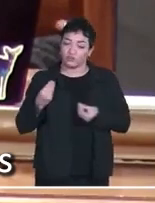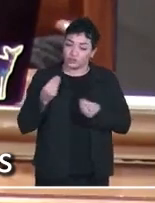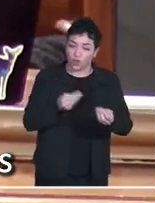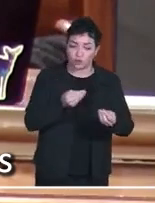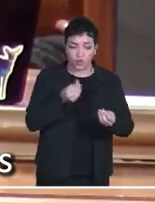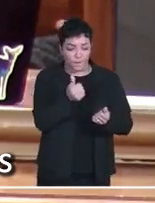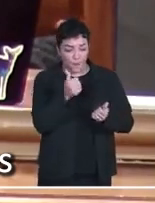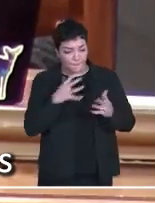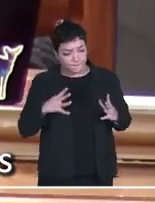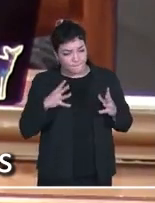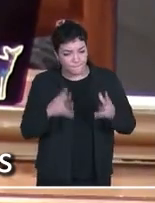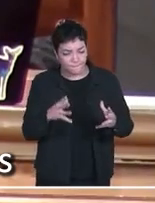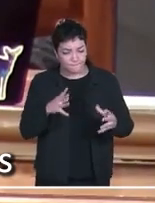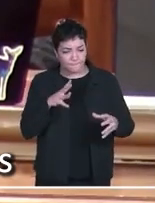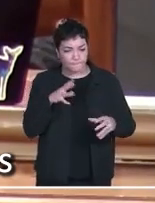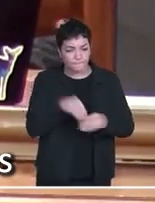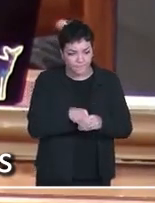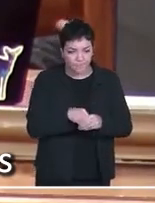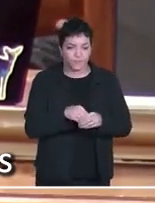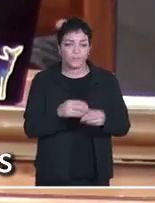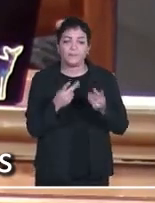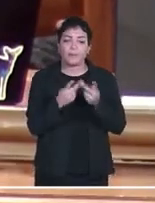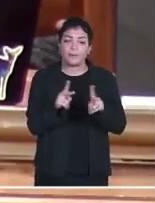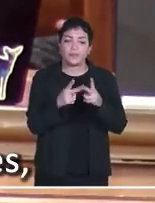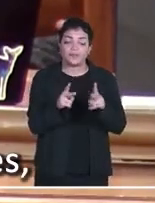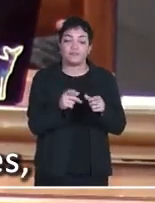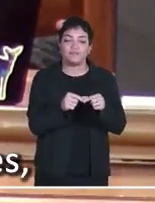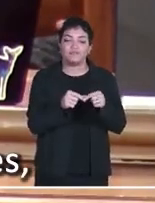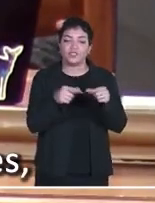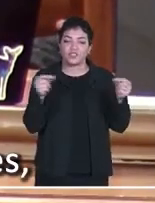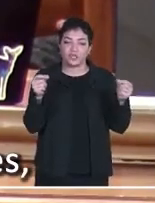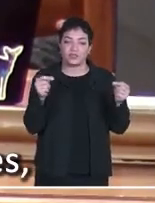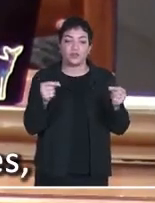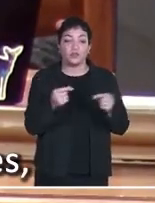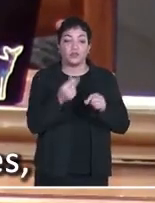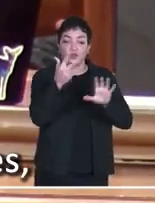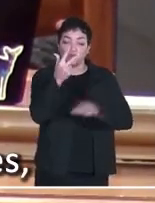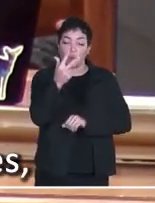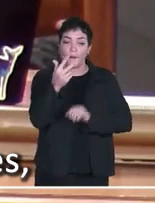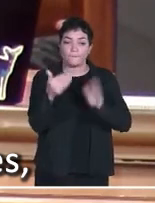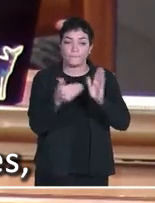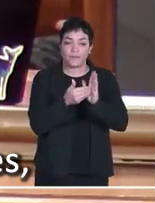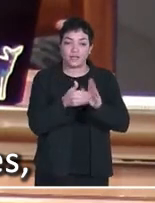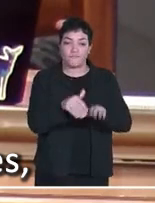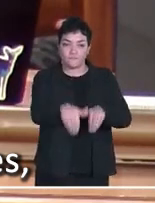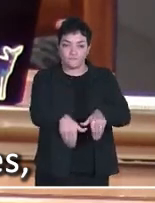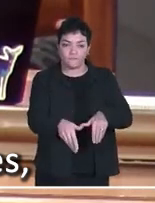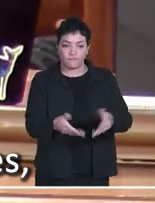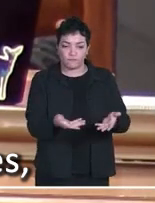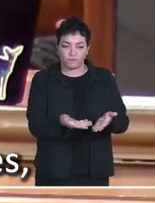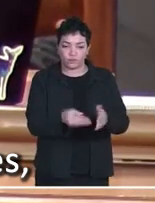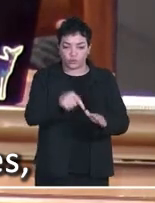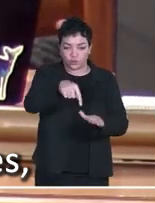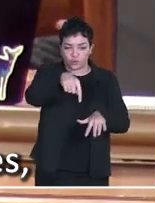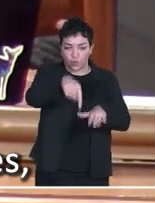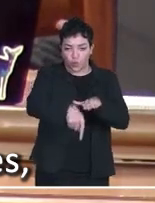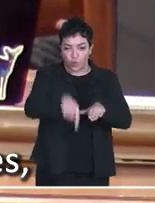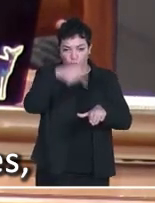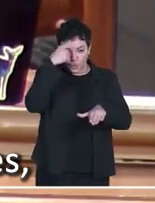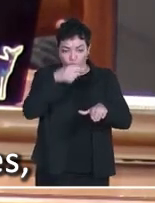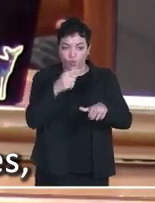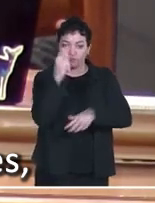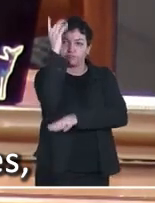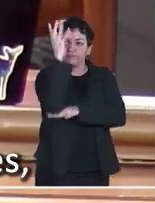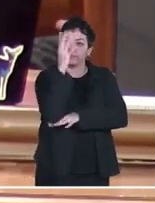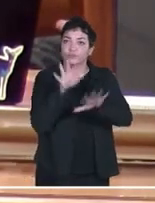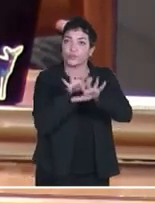de s'impliquer grâce au permis de végétaliser. Plus de 3000 fosses creusées pour les plantes grimpantes en façade. Plus de